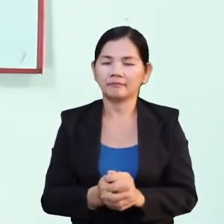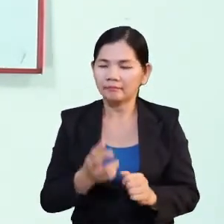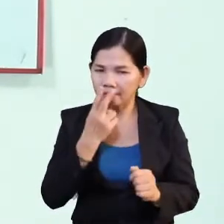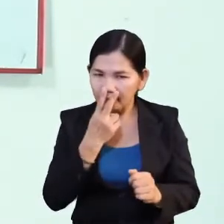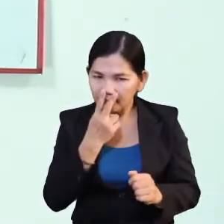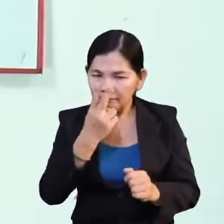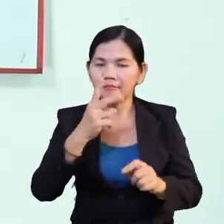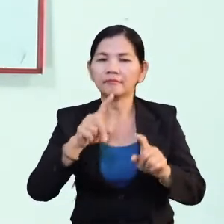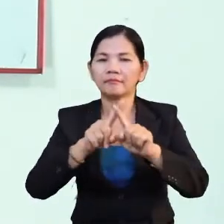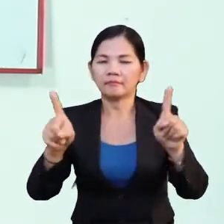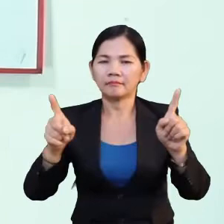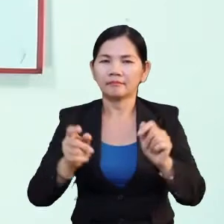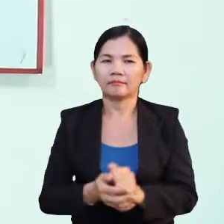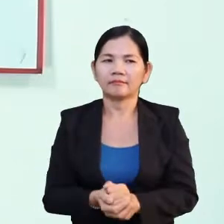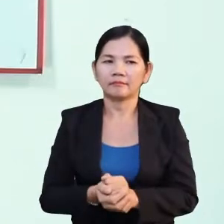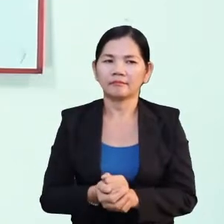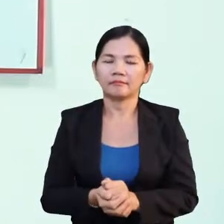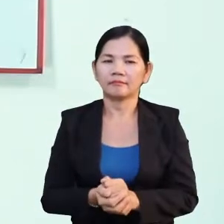នៅ